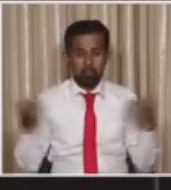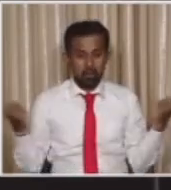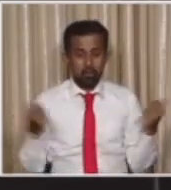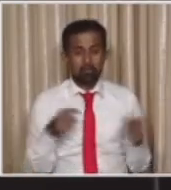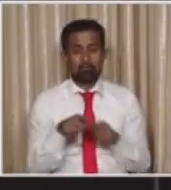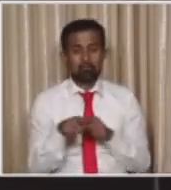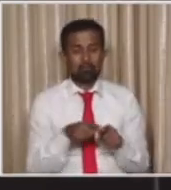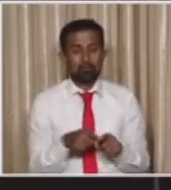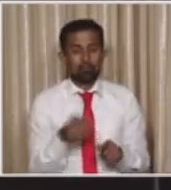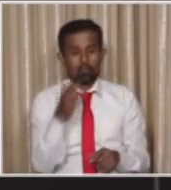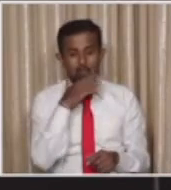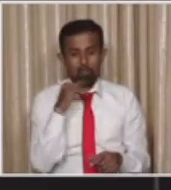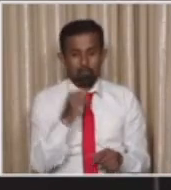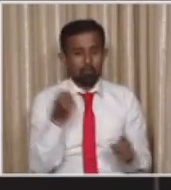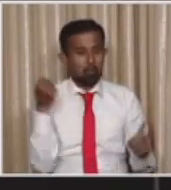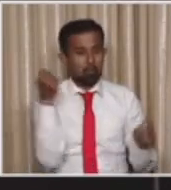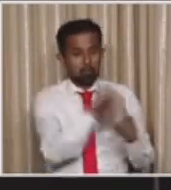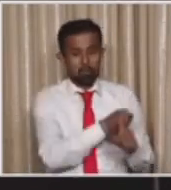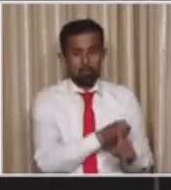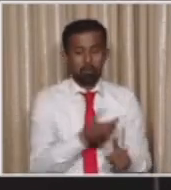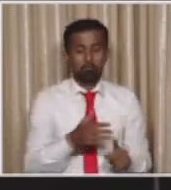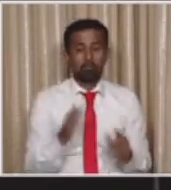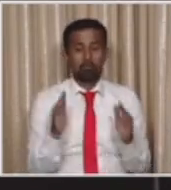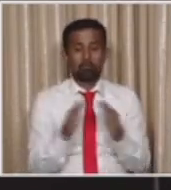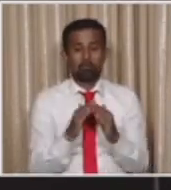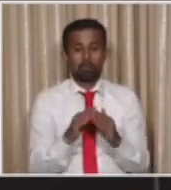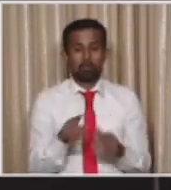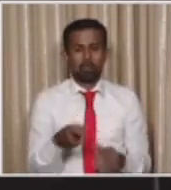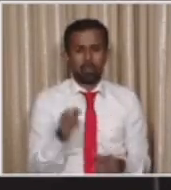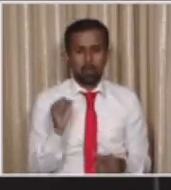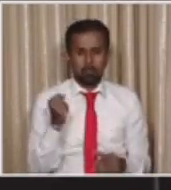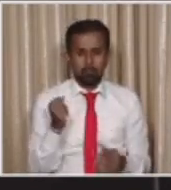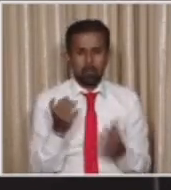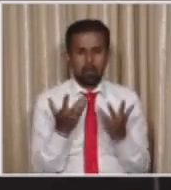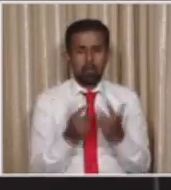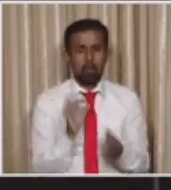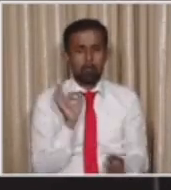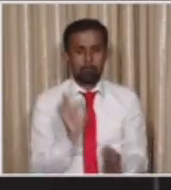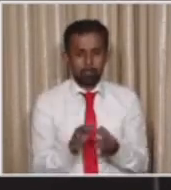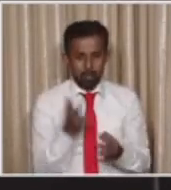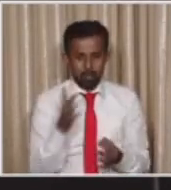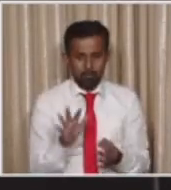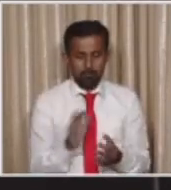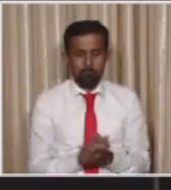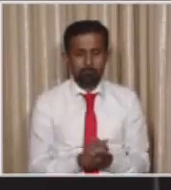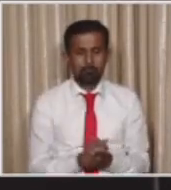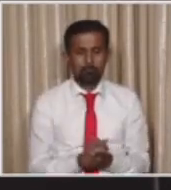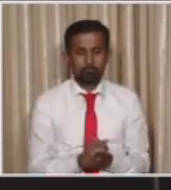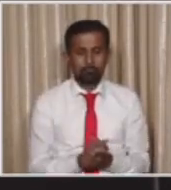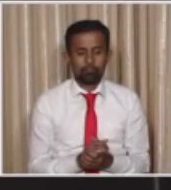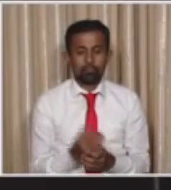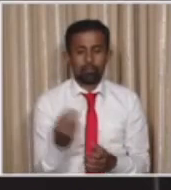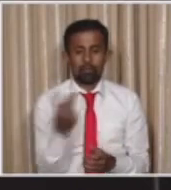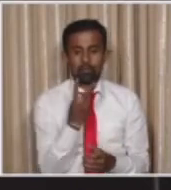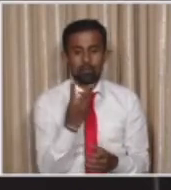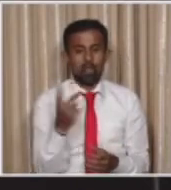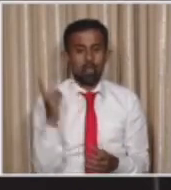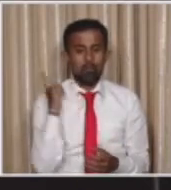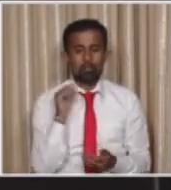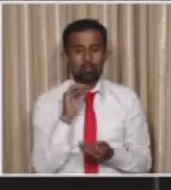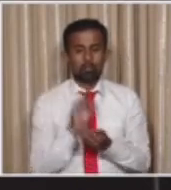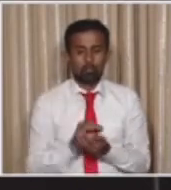ලෙස පහර දුන්නා ඒ වගේම තමයි ගෙවල් 150ක් පමණ පිච්චුවා නමුත් ඇත්ත වශයෙන්ම ත්‍රිවිධ හමුදාවක්